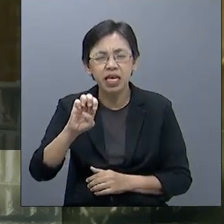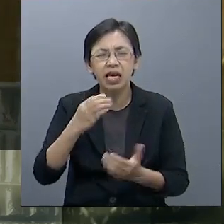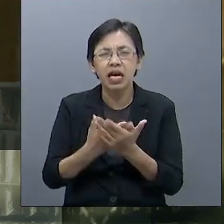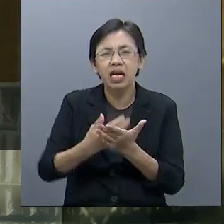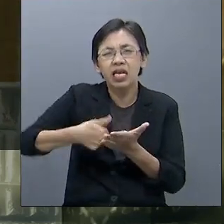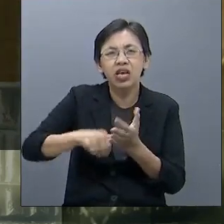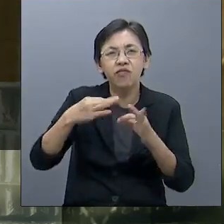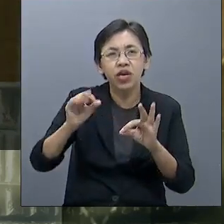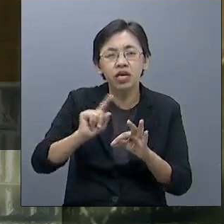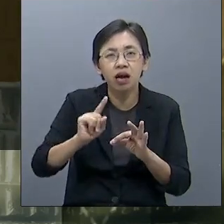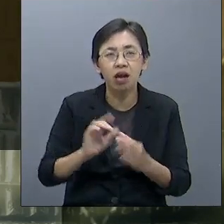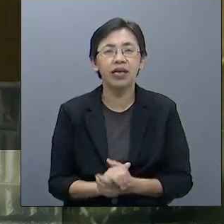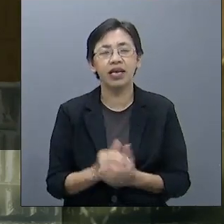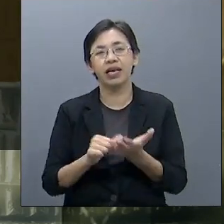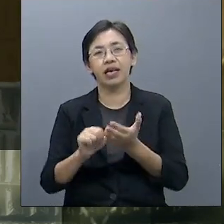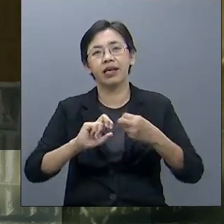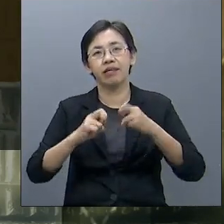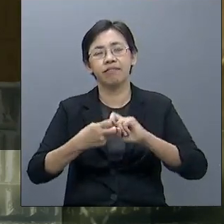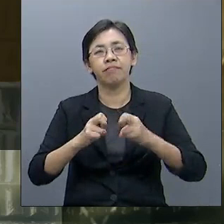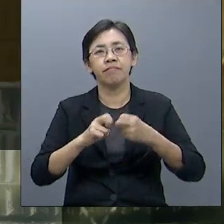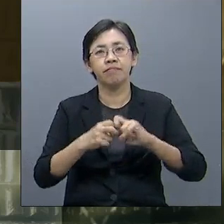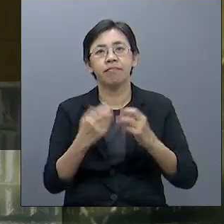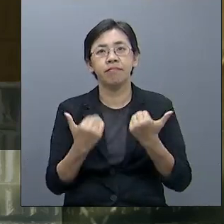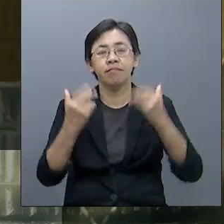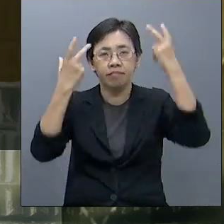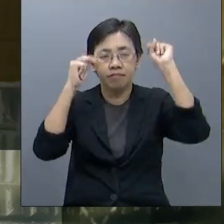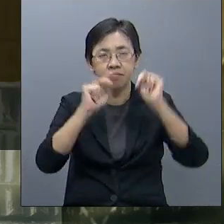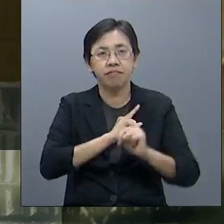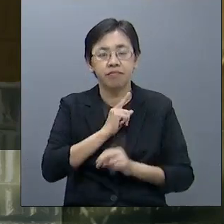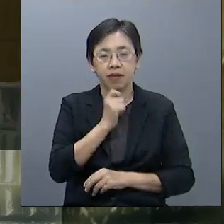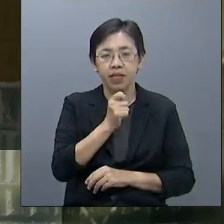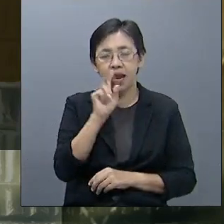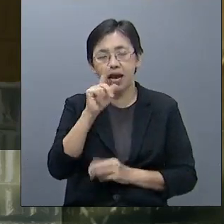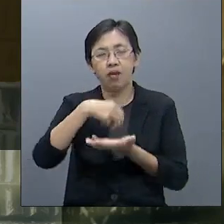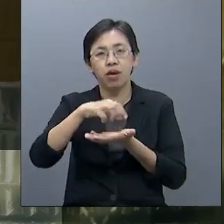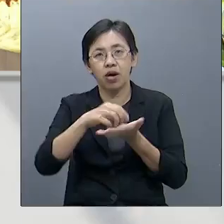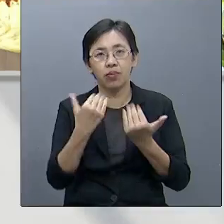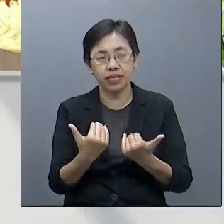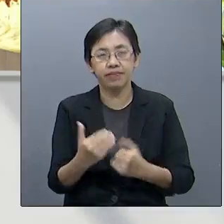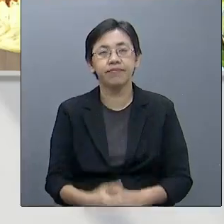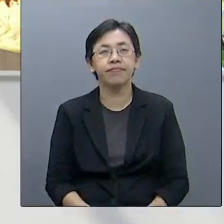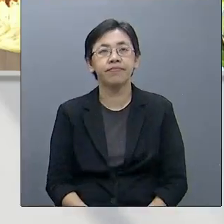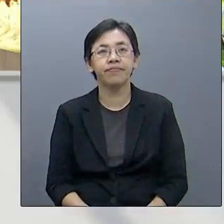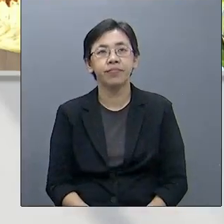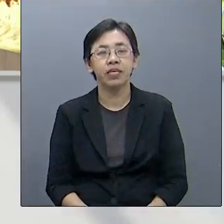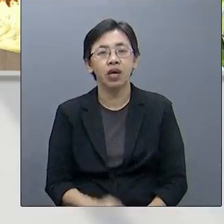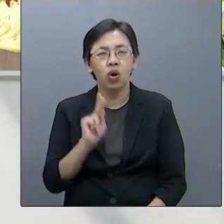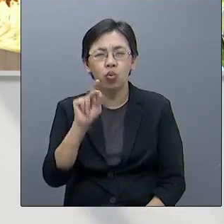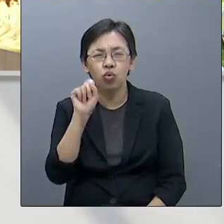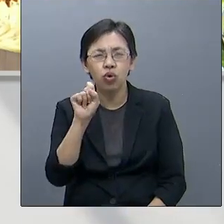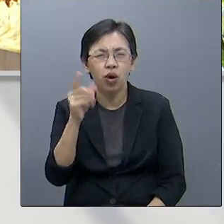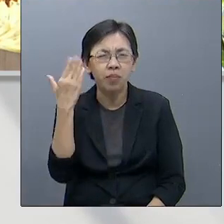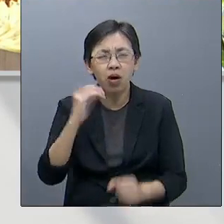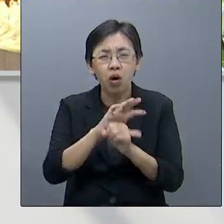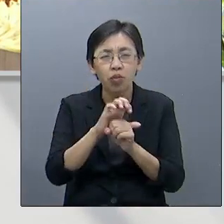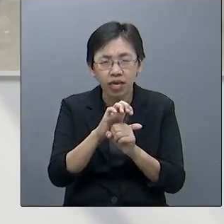พาณิชย์ค่ะจะเป็นชุดมาตรการแก้หนี้ในระบบที่นายกรัฐมนตรีจะแถลงกันในวันนี้ค่ะขณะที่สินเชื่อฉุกเฉินช่วงโควิด-19